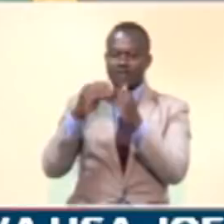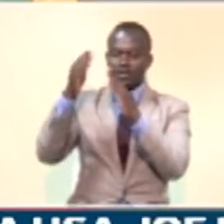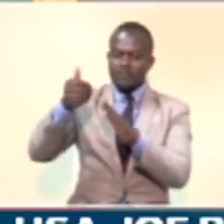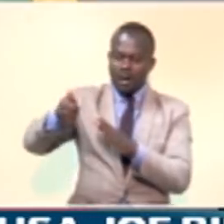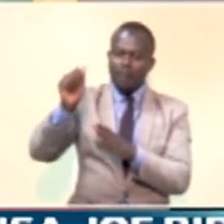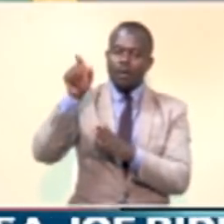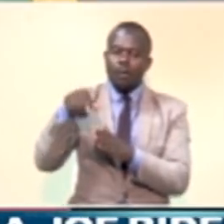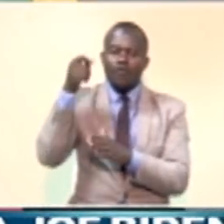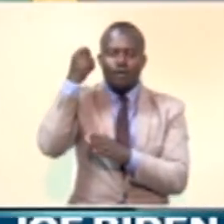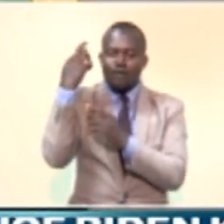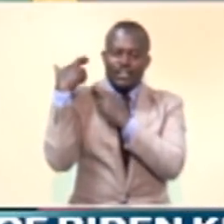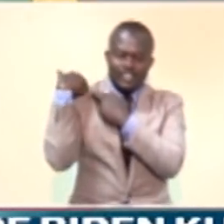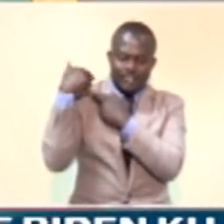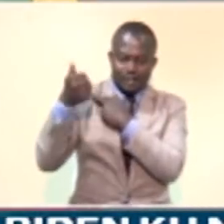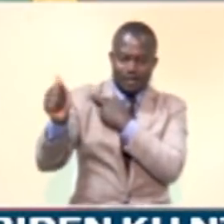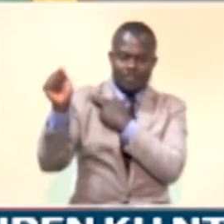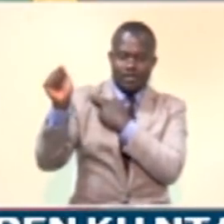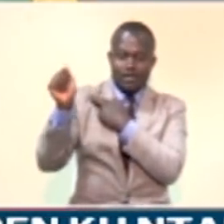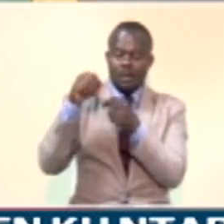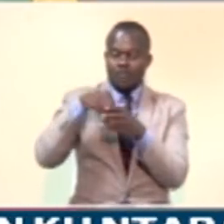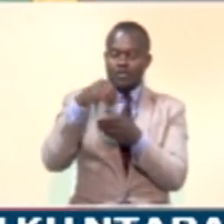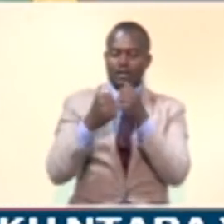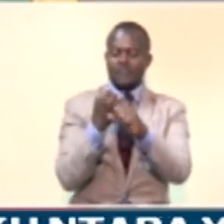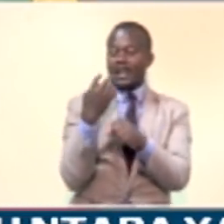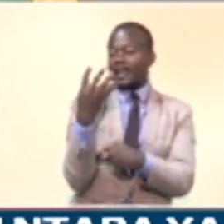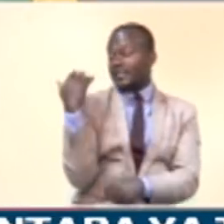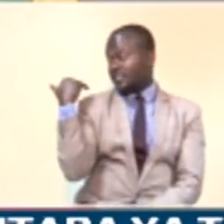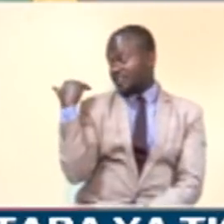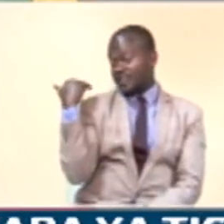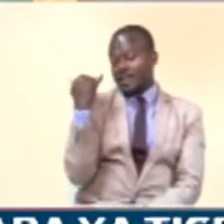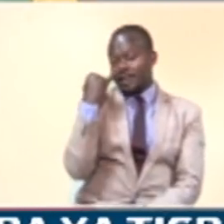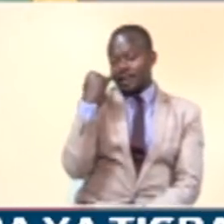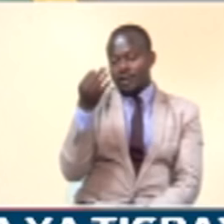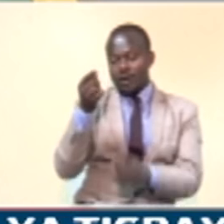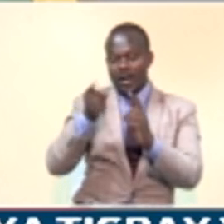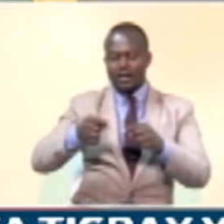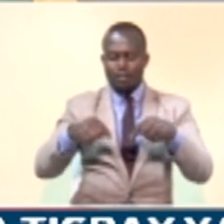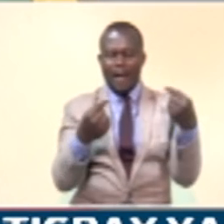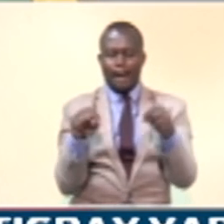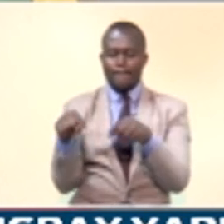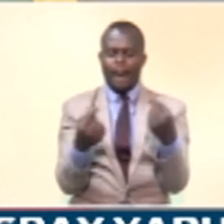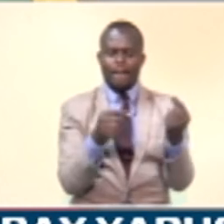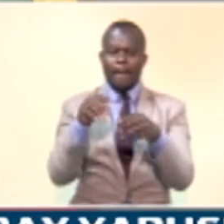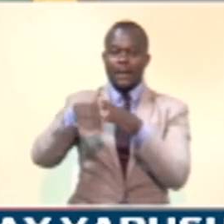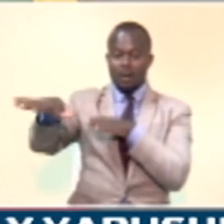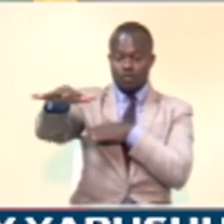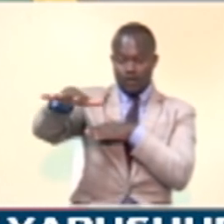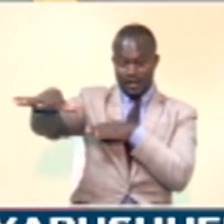wabo. Muri iyi myaka ine ishize, iyo hadutse ubwumvikane buke cyangwa amakimbirane mu